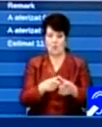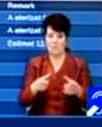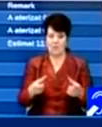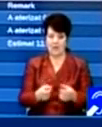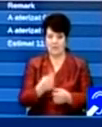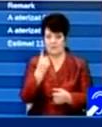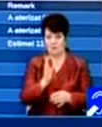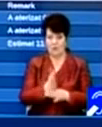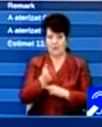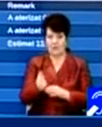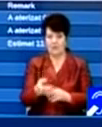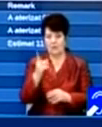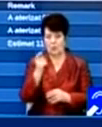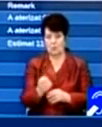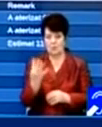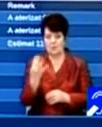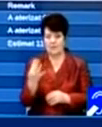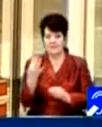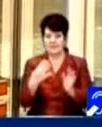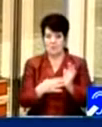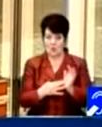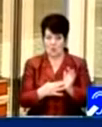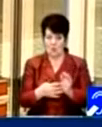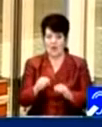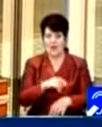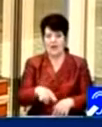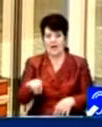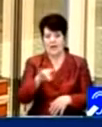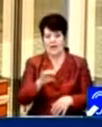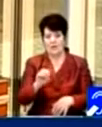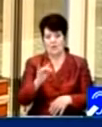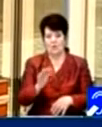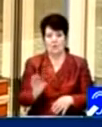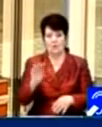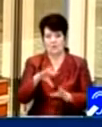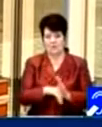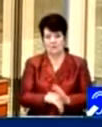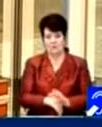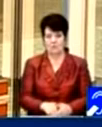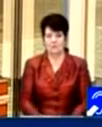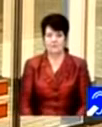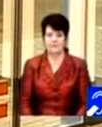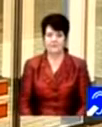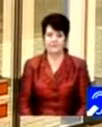singură direcție începe de la 149 de euro, cu toate taxele incluse.